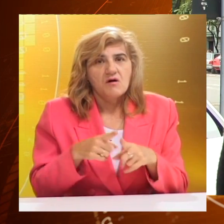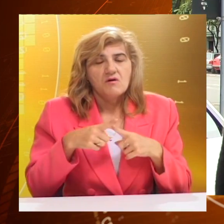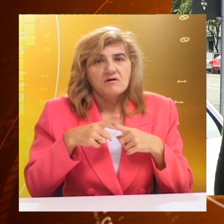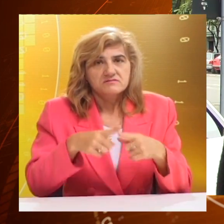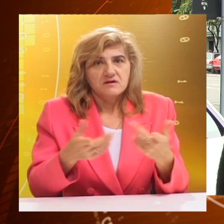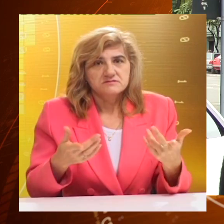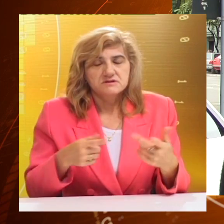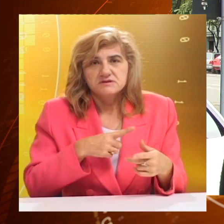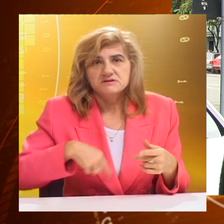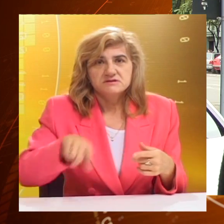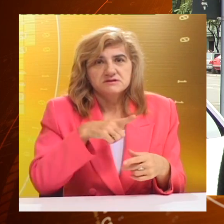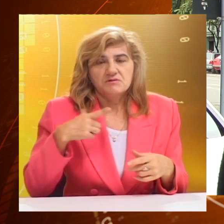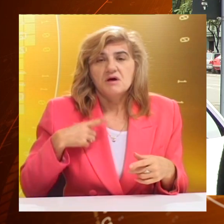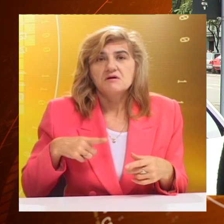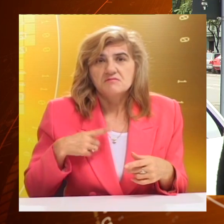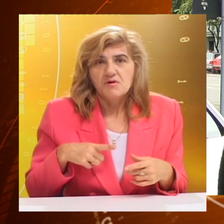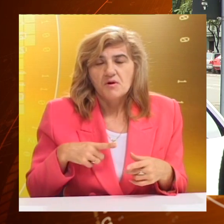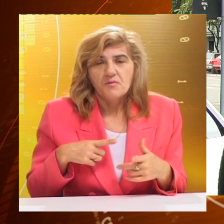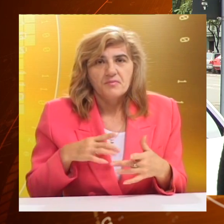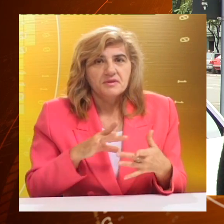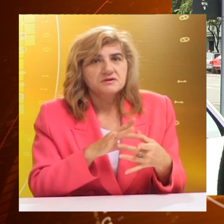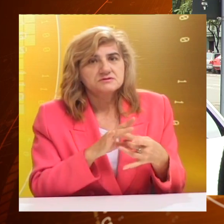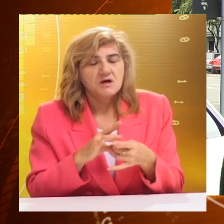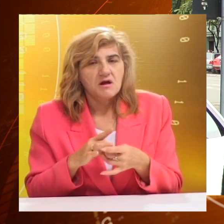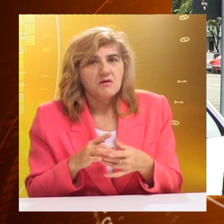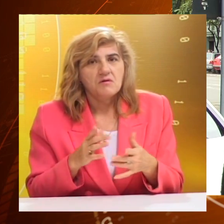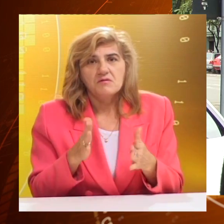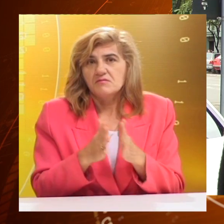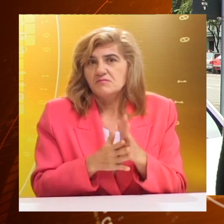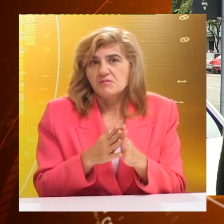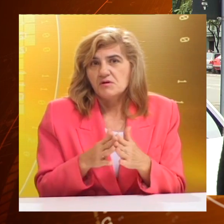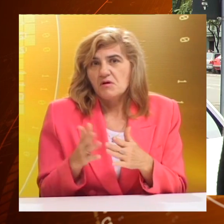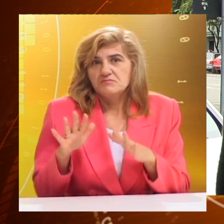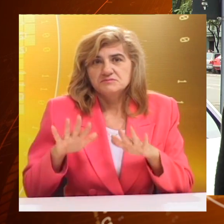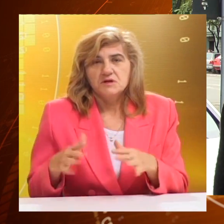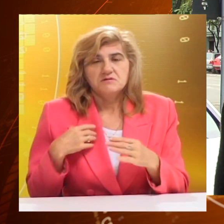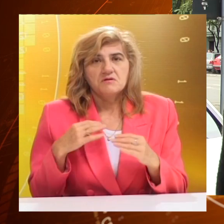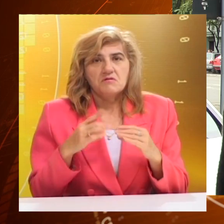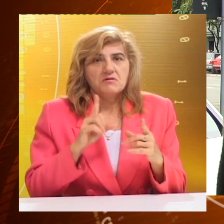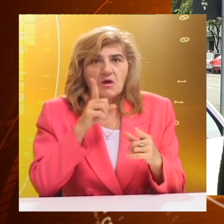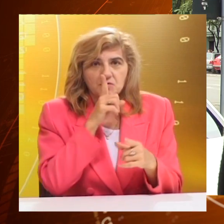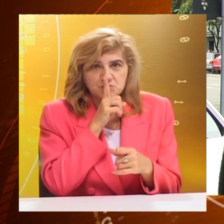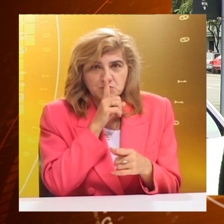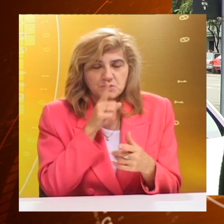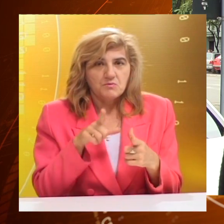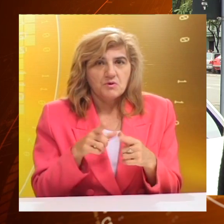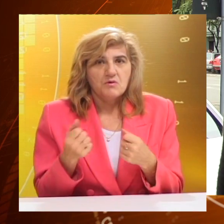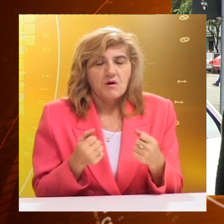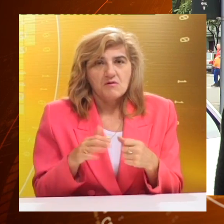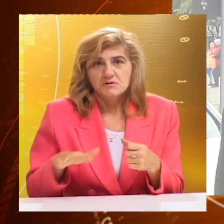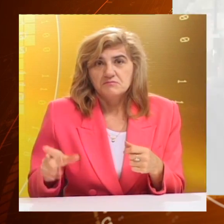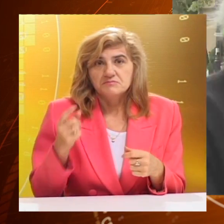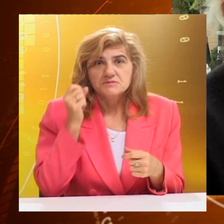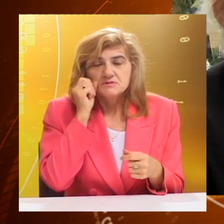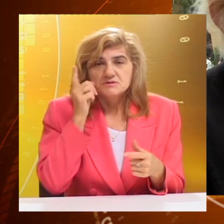kad su žene u pitanju, kad su vozači, jer na kraju krajeva s nama možeš bilo koju temu da načmeš. Ne ćuti se u kolima